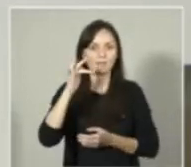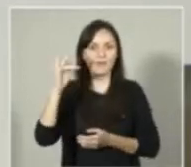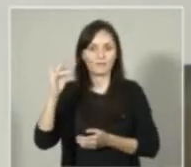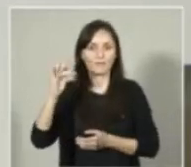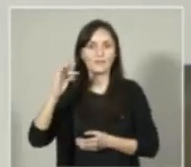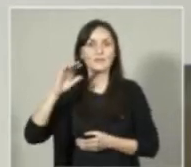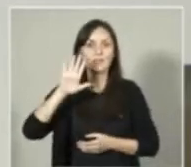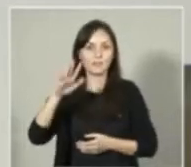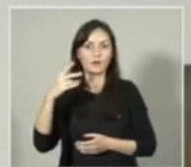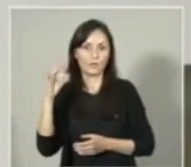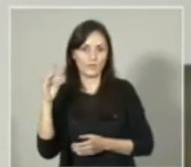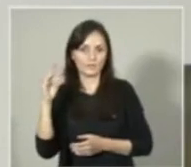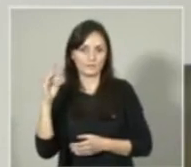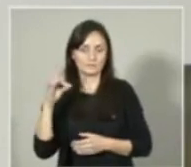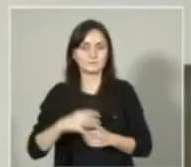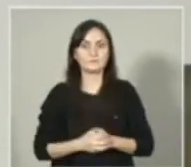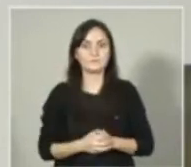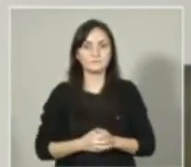programa de les corbetes Avante